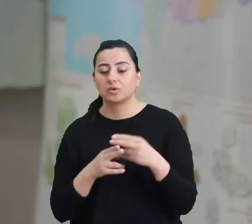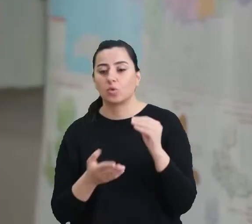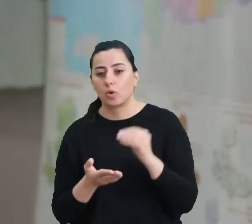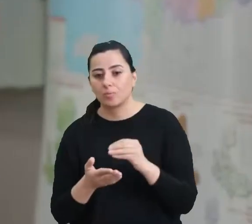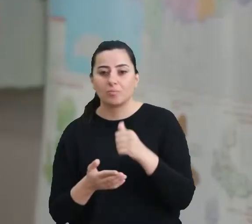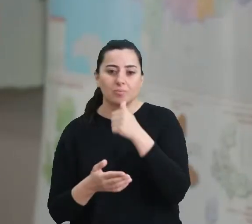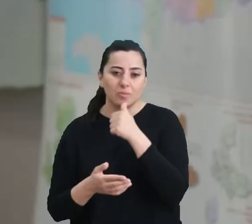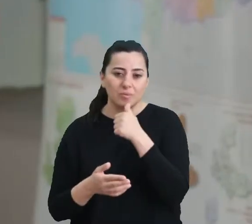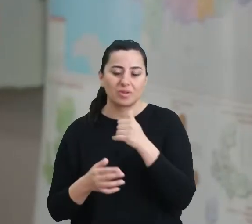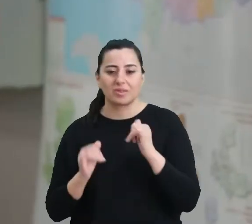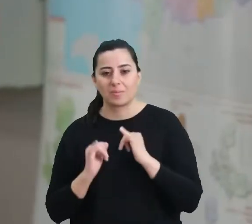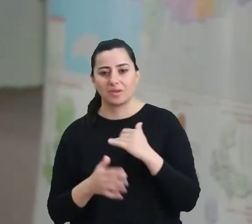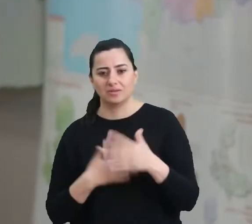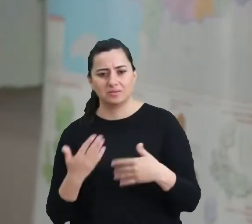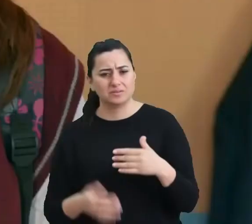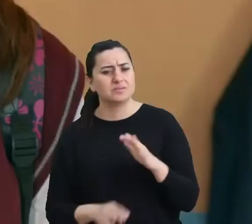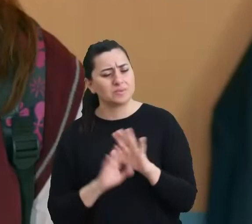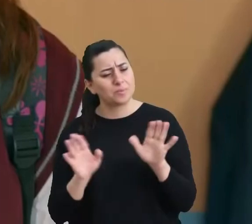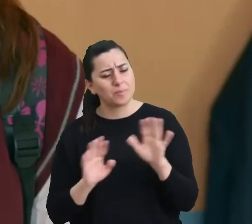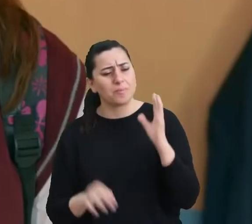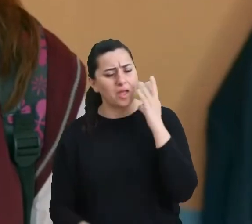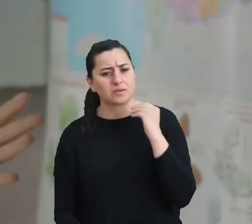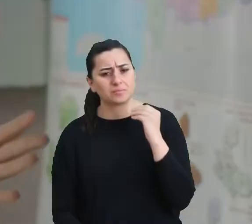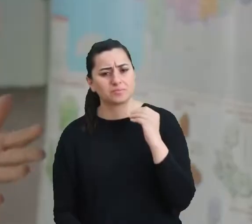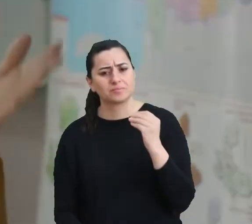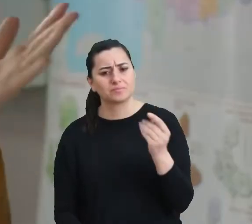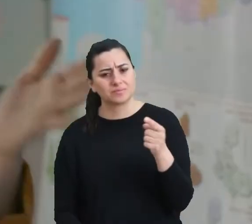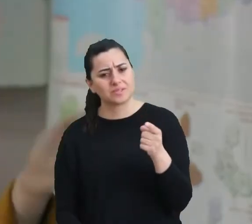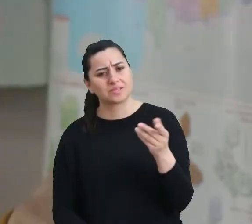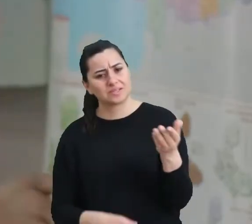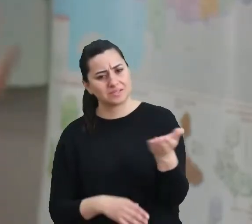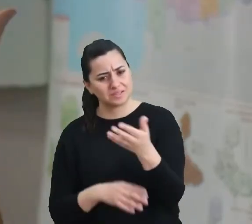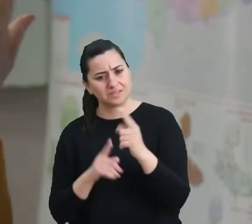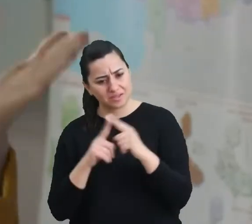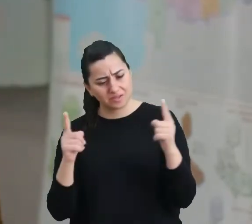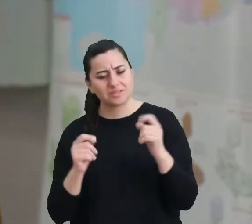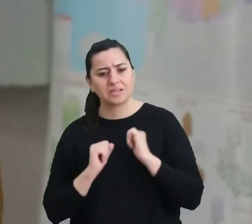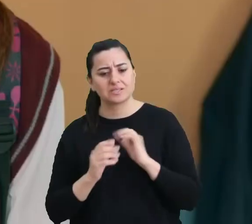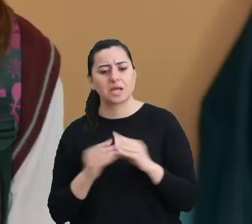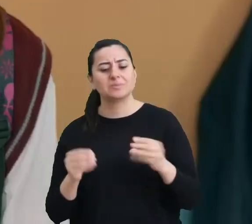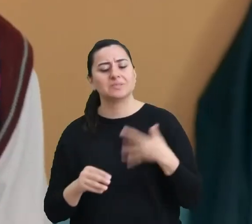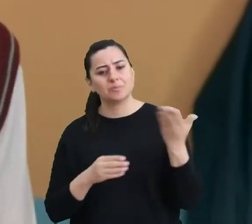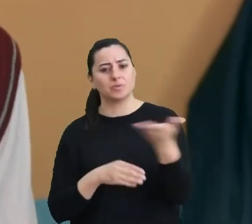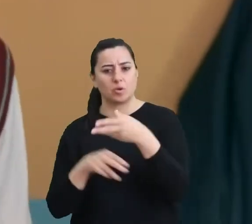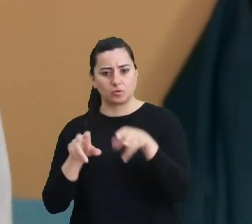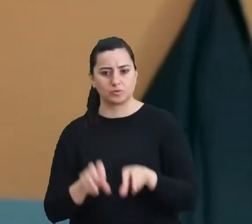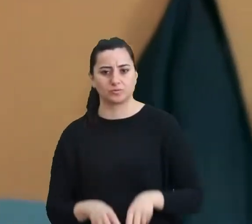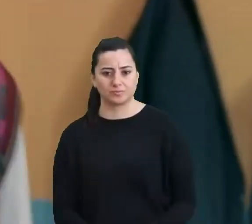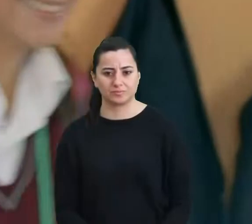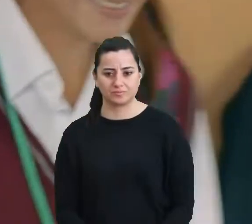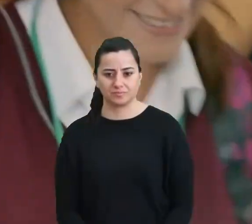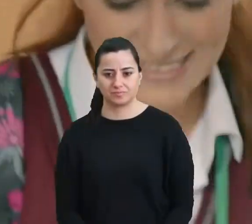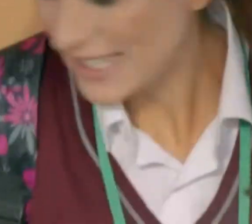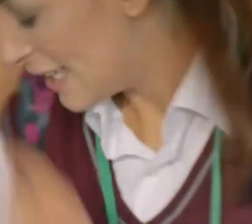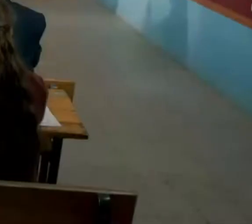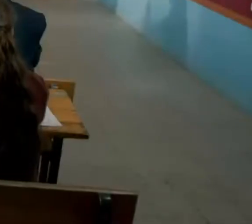derken babam ne ettiği galiba. Tamam ben anladım. Sen devam edersen ders bitecek geç. Sınıfa selam verip